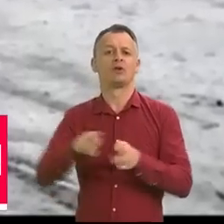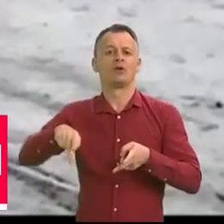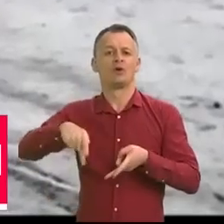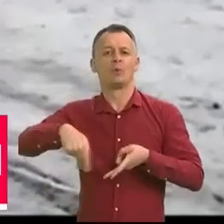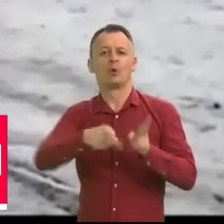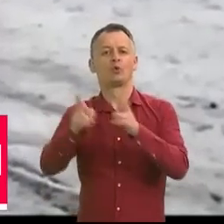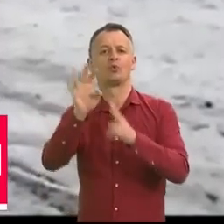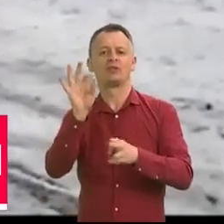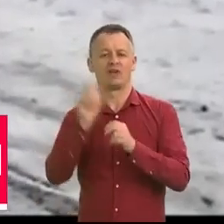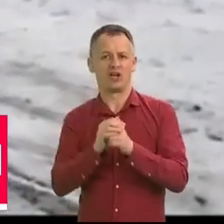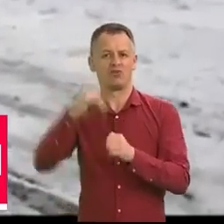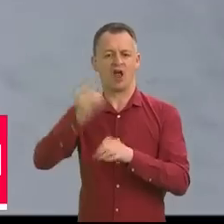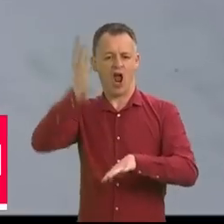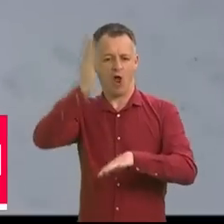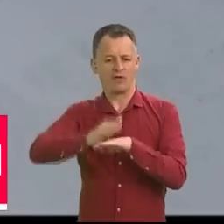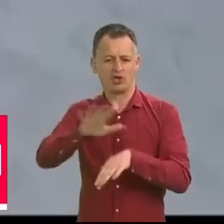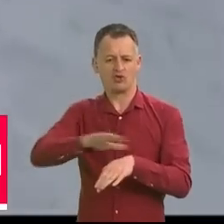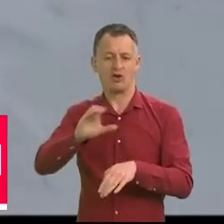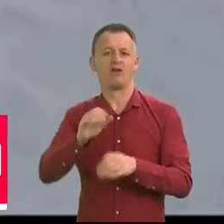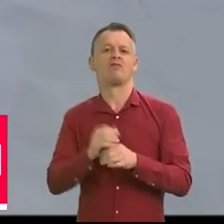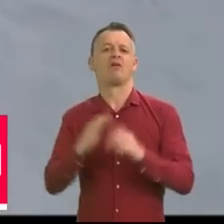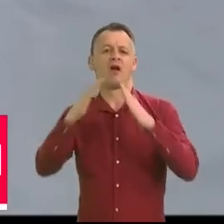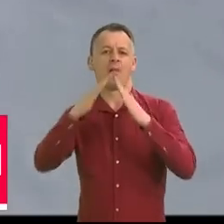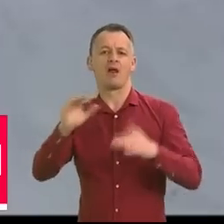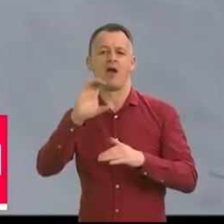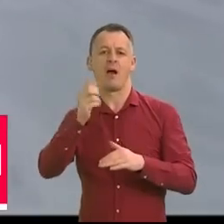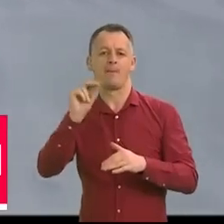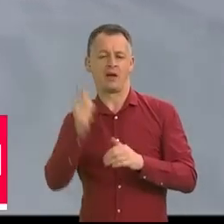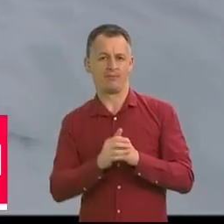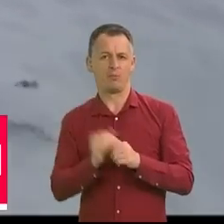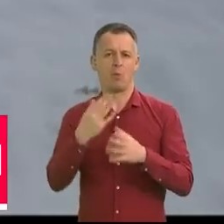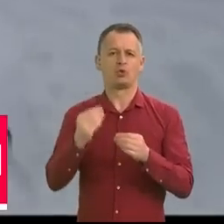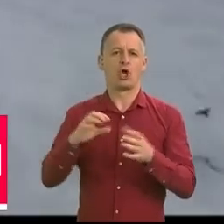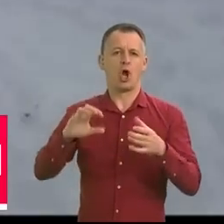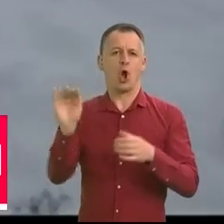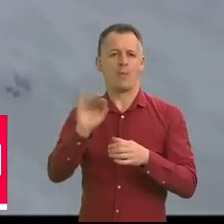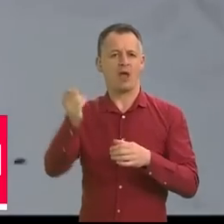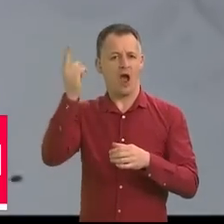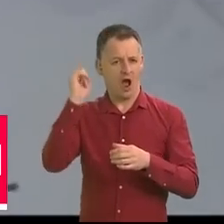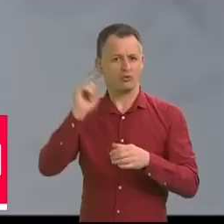luni, o avalanșă uriașă a lovit cabana Capra. Zeci de oameni, printre care și copii, au rămas atunci captivi în pensiune.